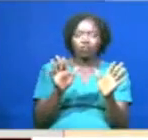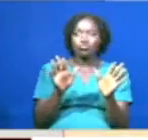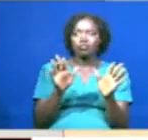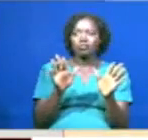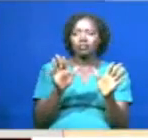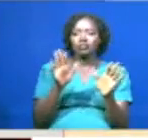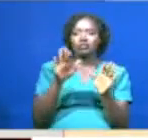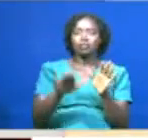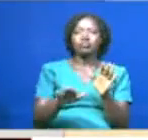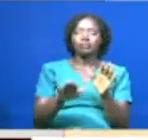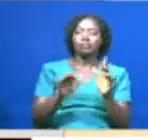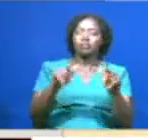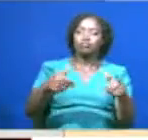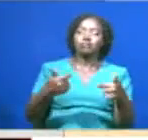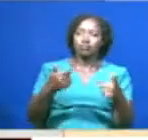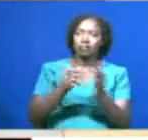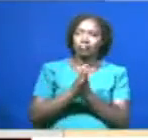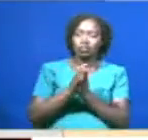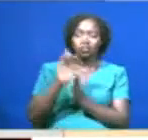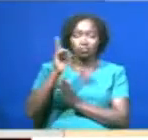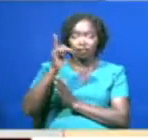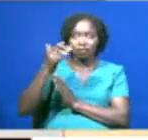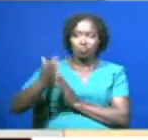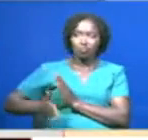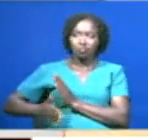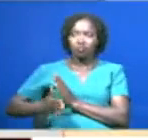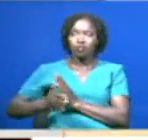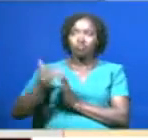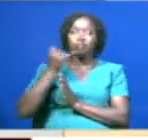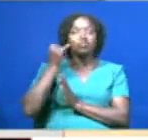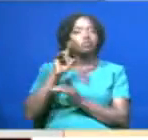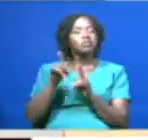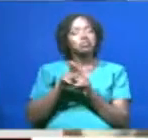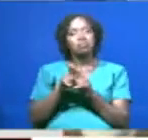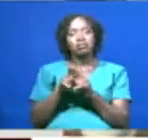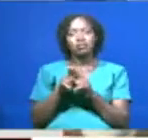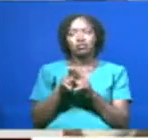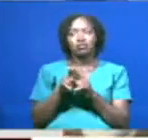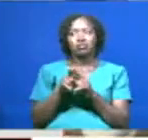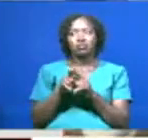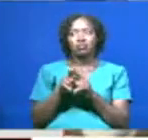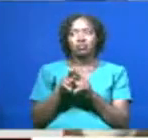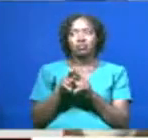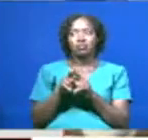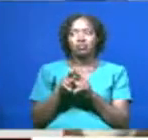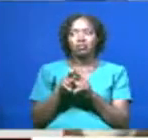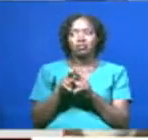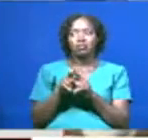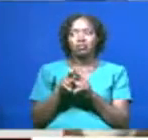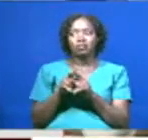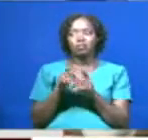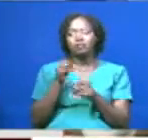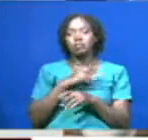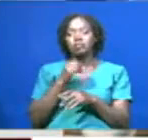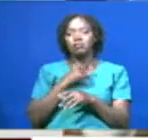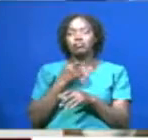pande ya Limuru na pande ya Nairobi. Hata pande zingine za Nakuru hakuna wasafiri. Ni wachache sana. Wana hofu kutakuwa na furugu,